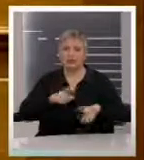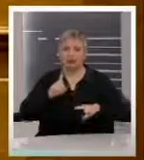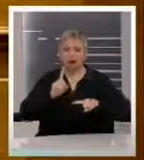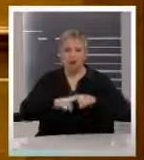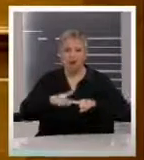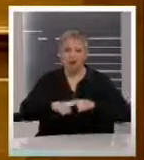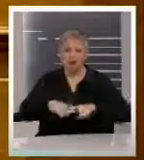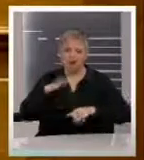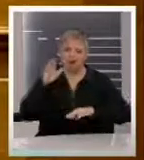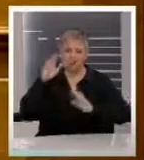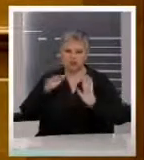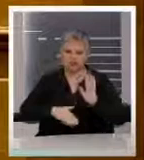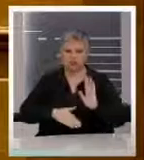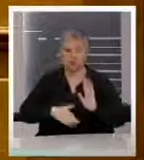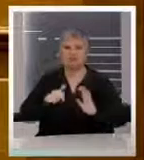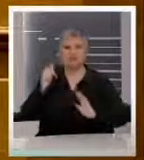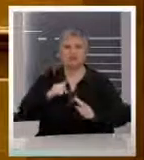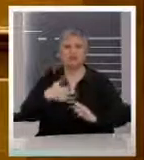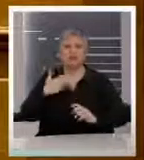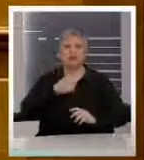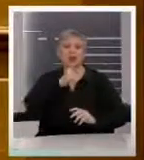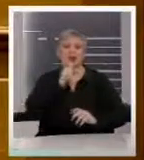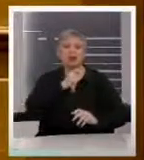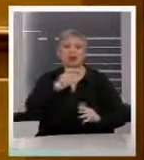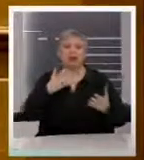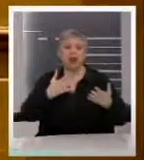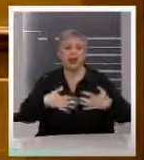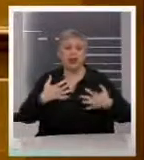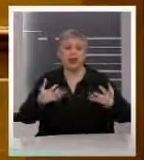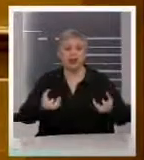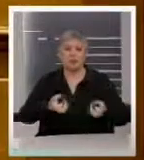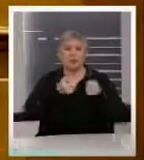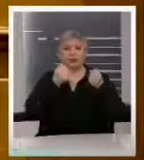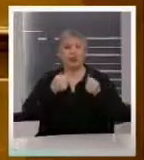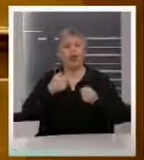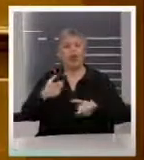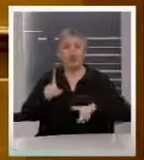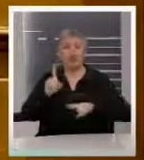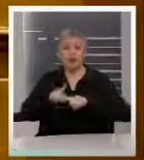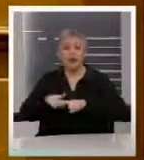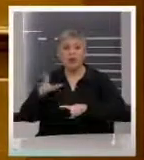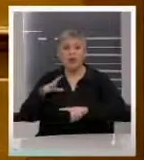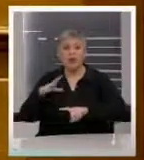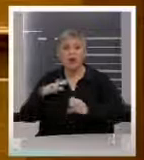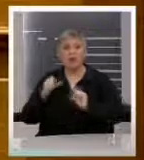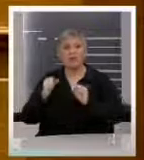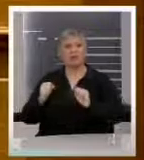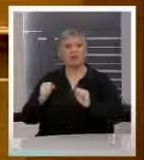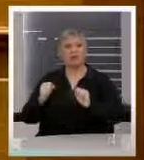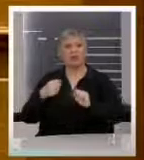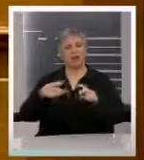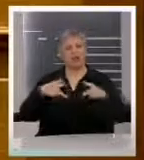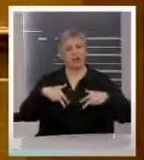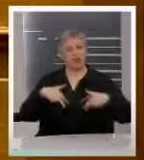για να έχετε πολιτικά αποτελέσματα. Δεν κράτησε ο γερούν. Ο ελληνικός λαός κράτησε και αυτή η κυβέρνηση κράτησε και θα